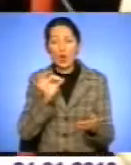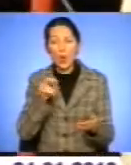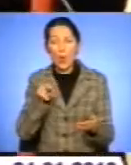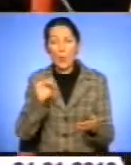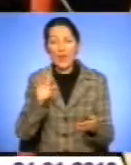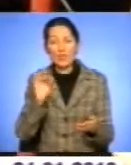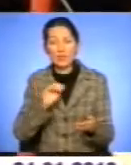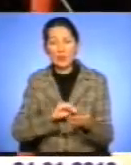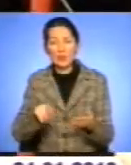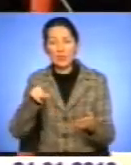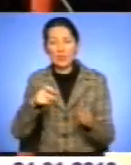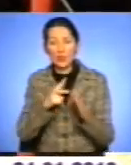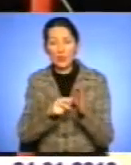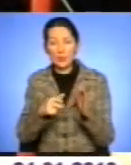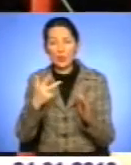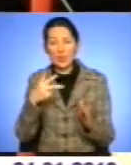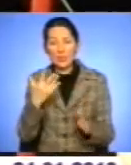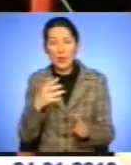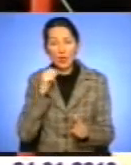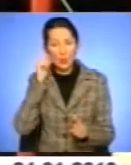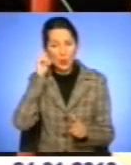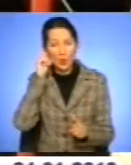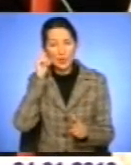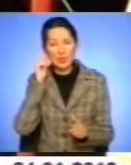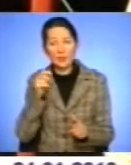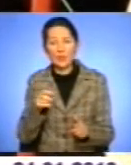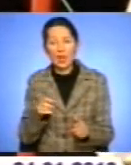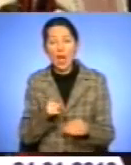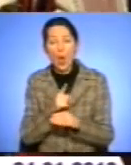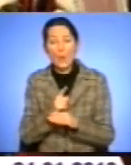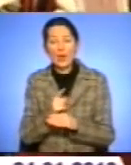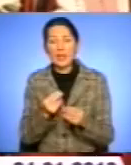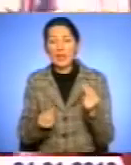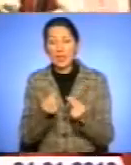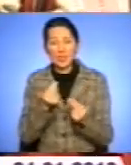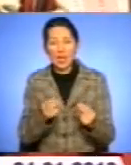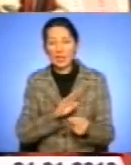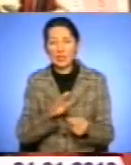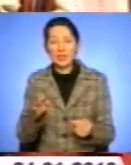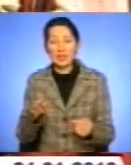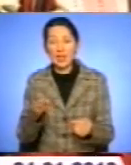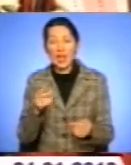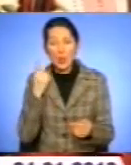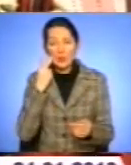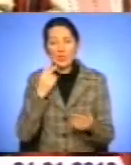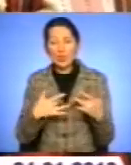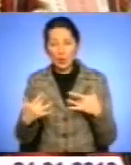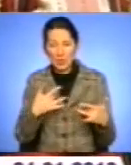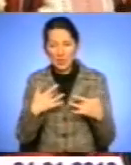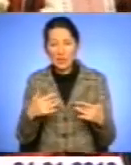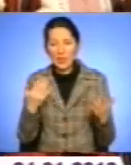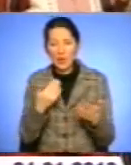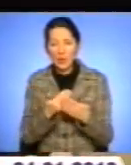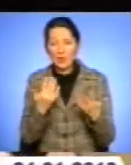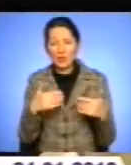того часу. Подробиці у сюжеті. Це класична комедія у трьох діях за одноіменною п'єсою українського драматурга